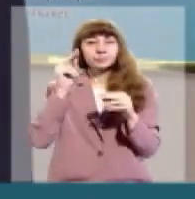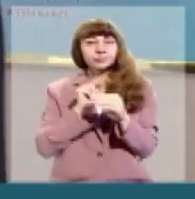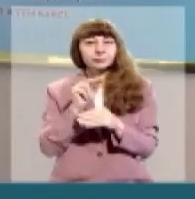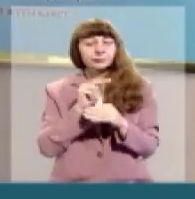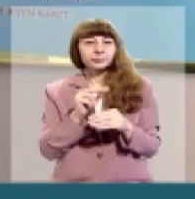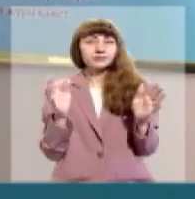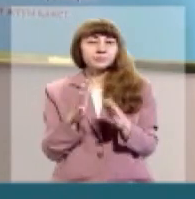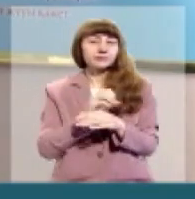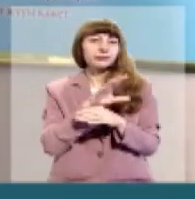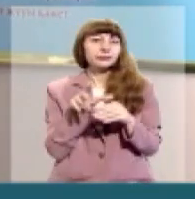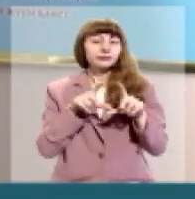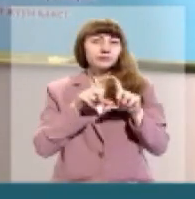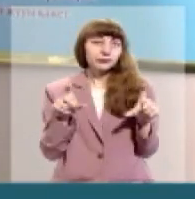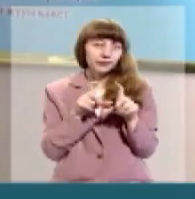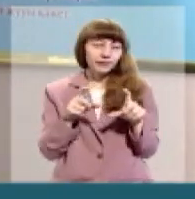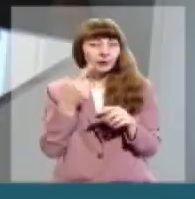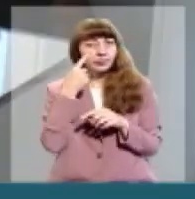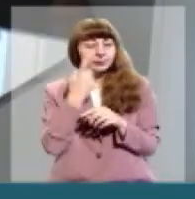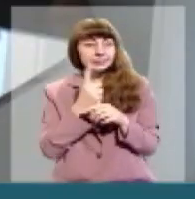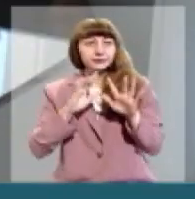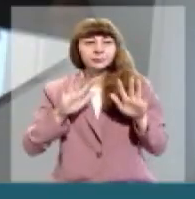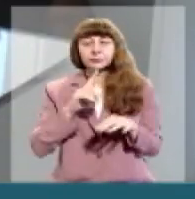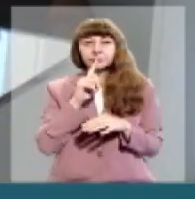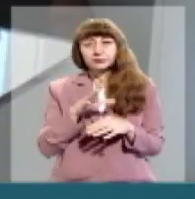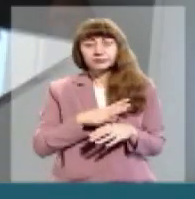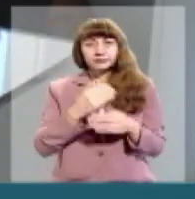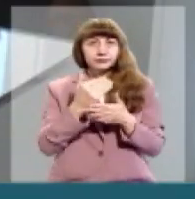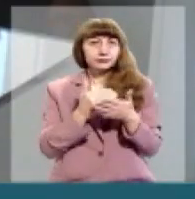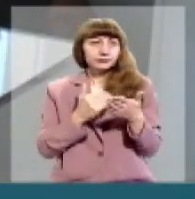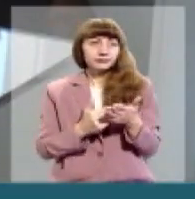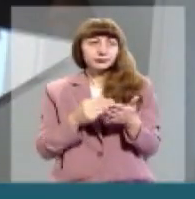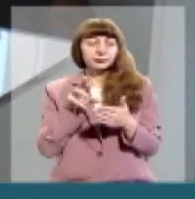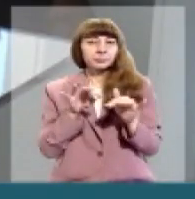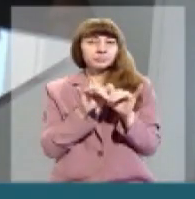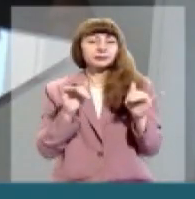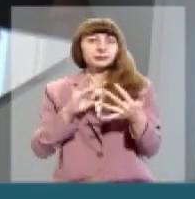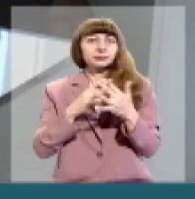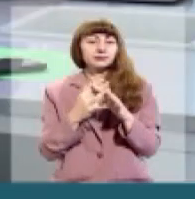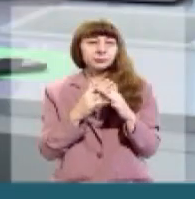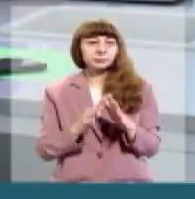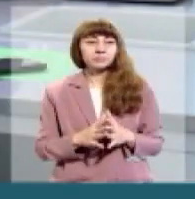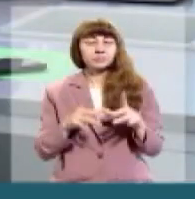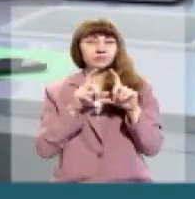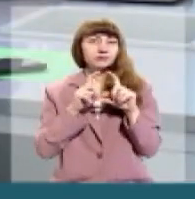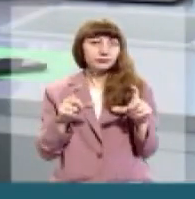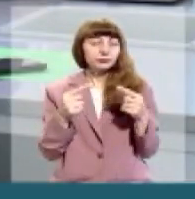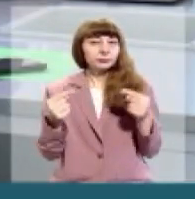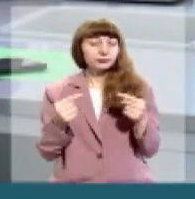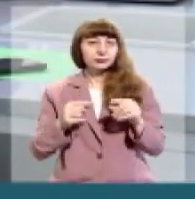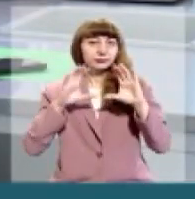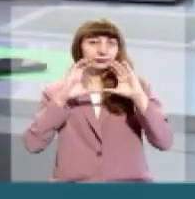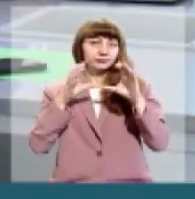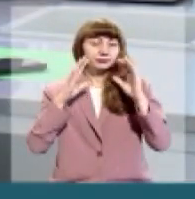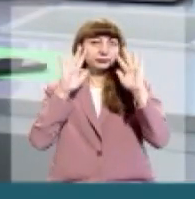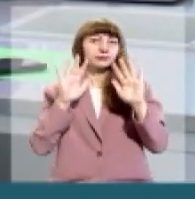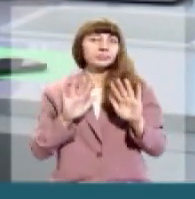жағдайды талдаған кезде ауыл мектептерін дамыту бойынша бірде бір кешенді бағдарлама болмады. Сондай-ақ PISA халықаралық рейтингіне сәйкес